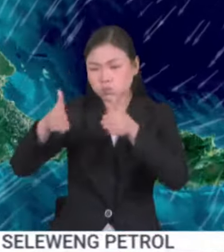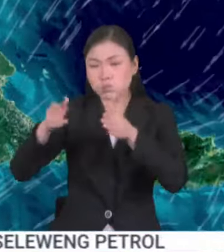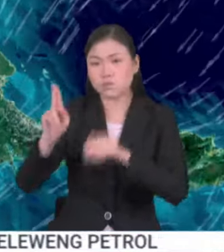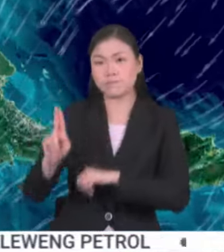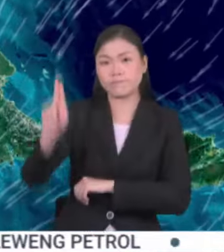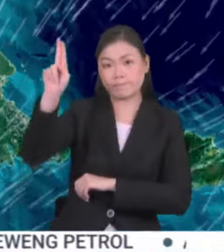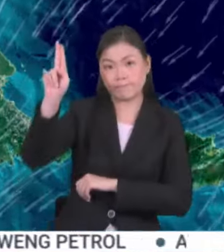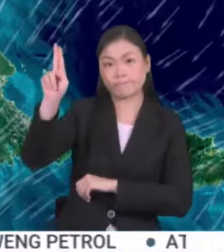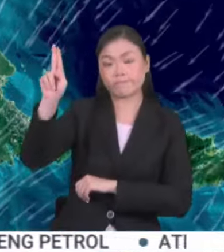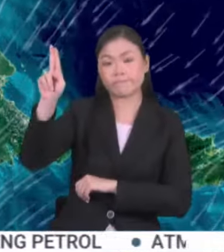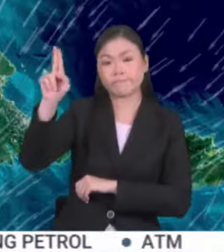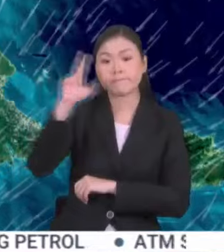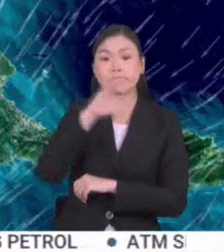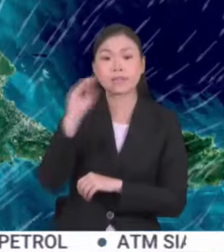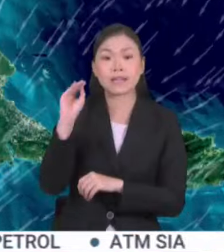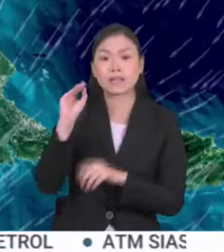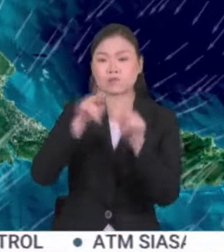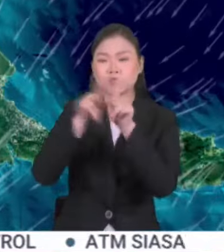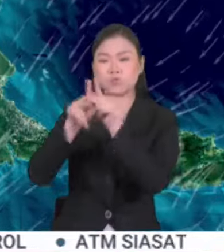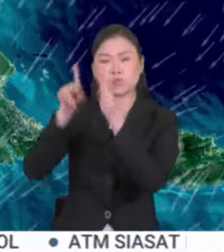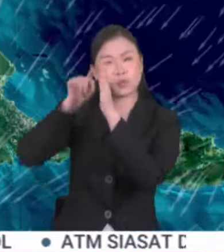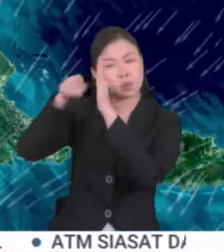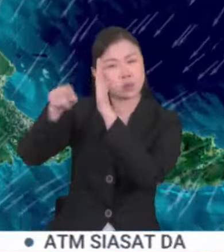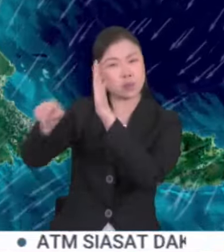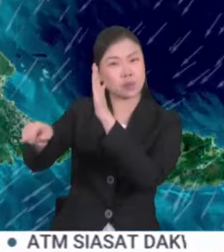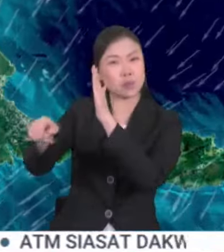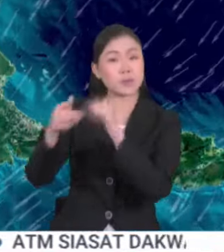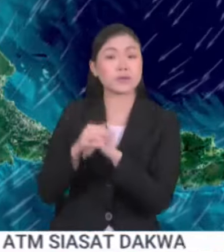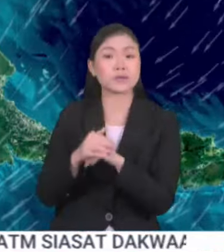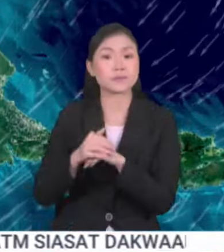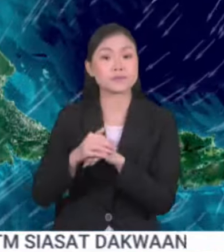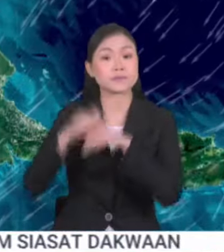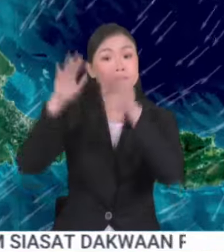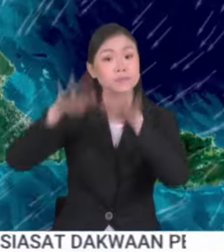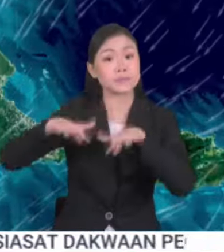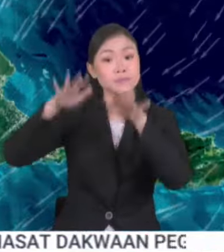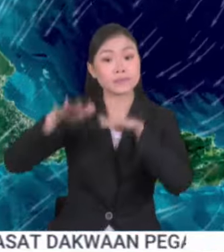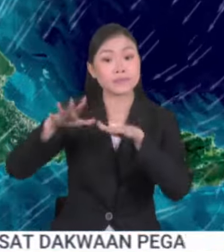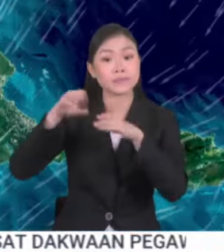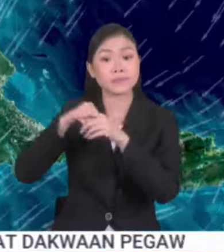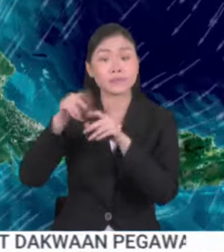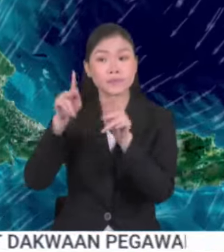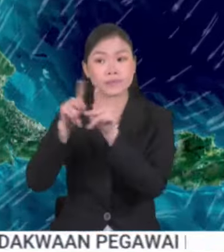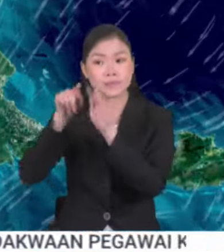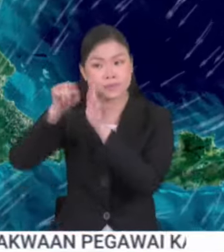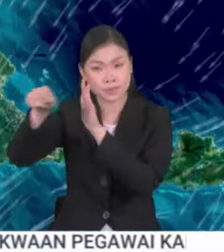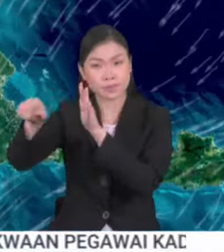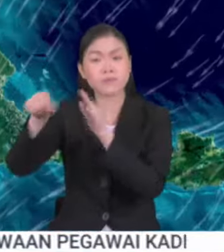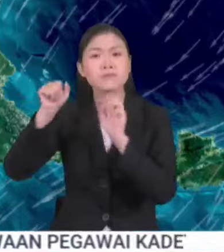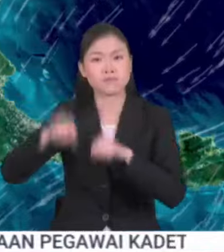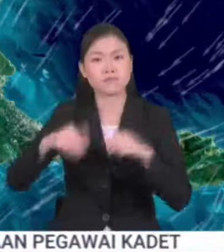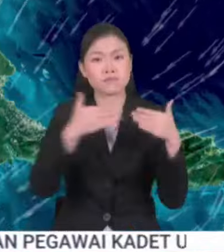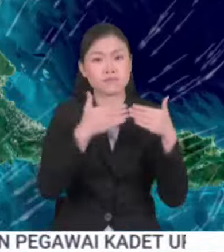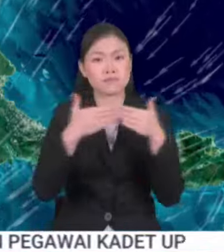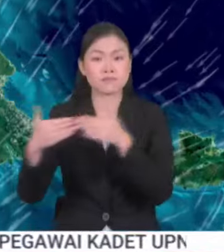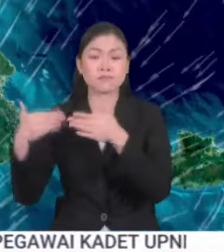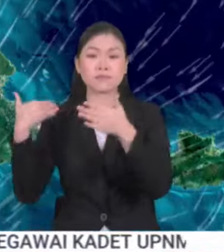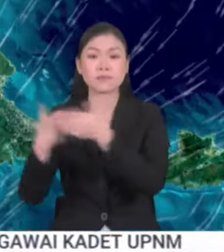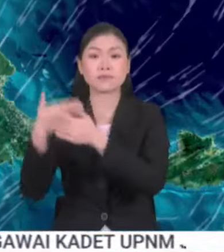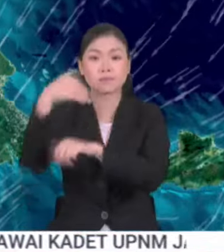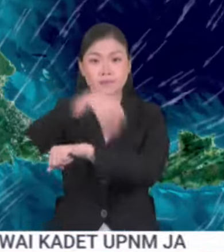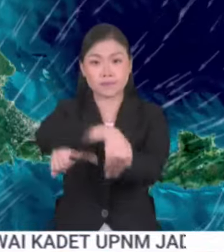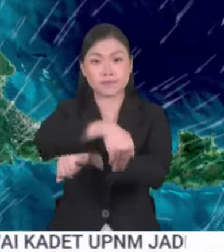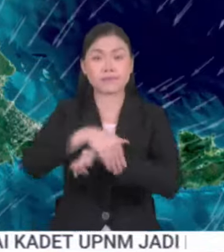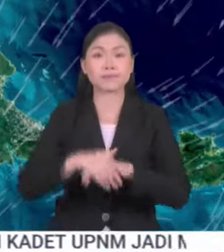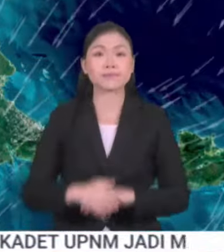utara dan juga di bahagian pedalaman. Dan keadaan hujan di bahagian pedalaman ini dijangka boleh berterusan sehingga ke